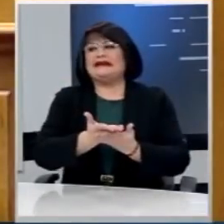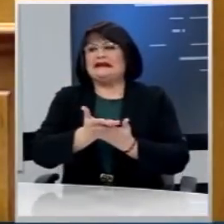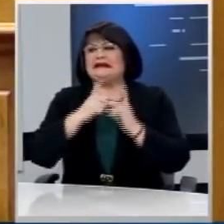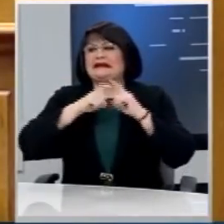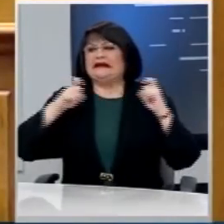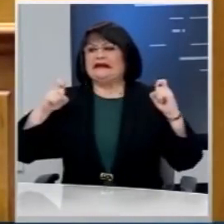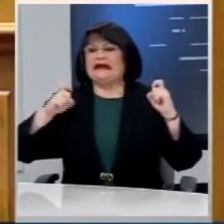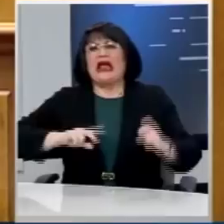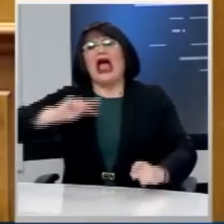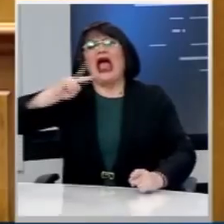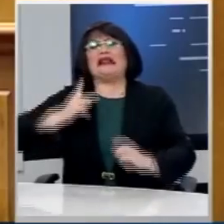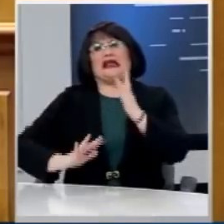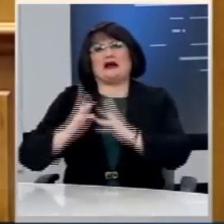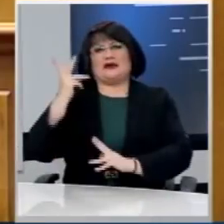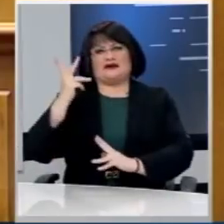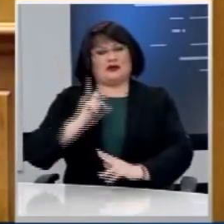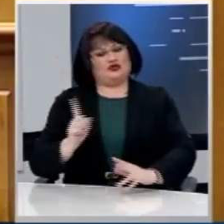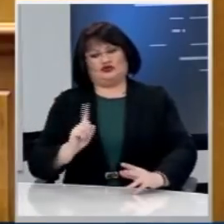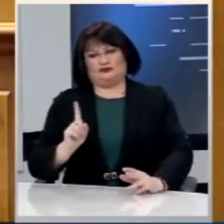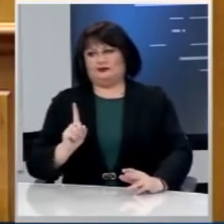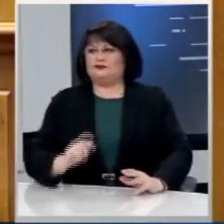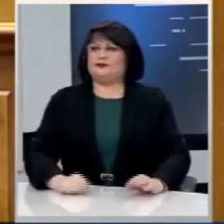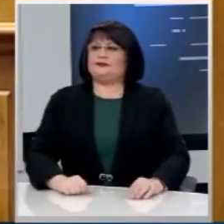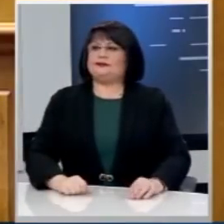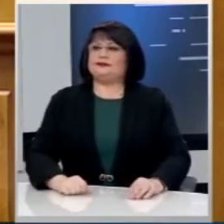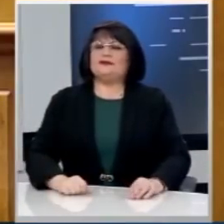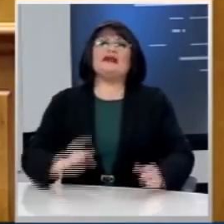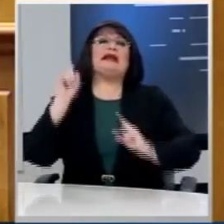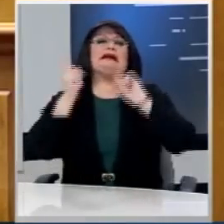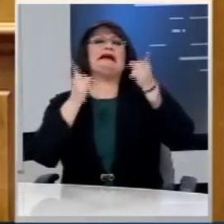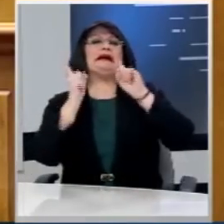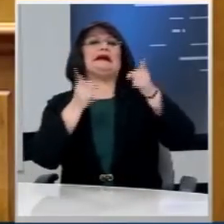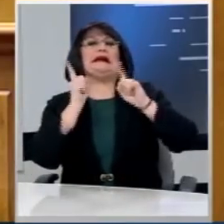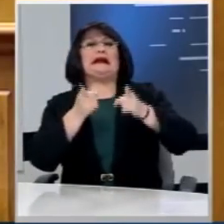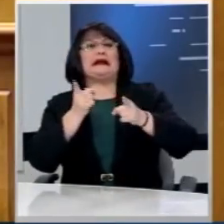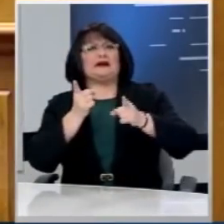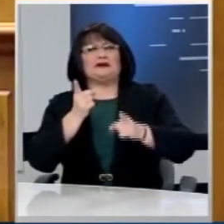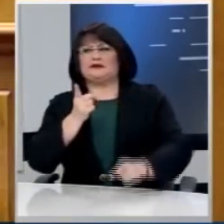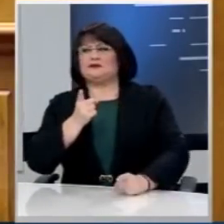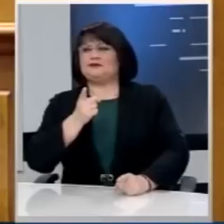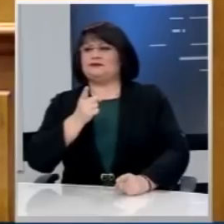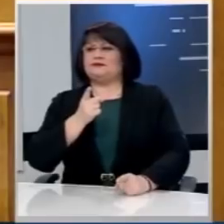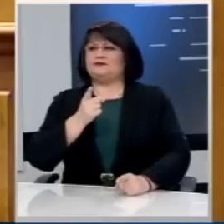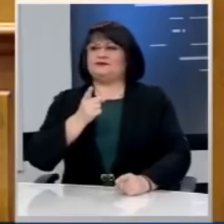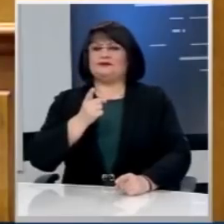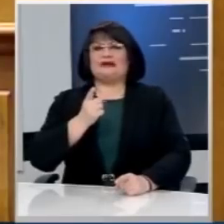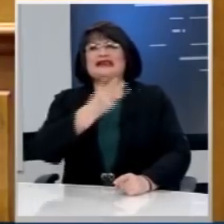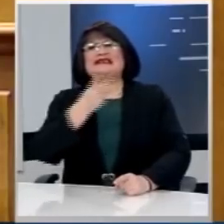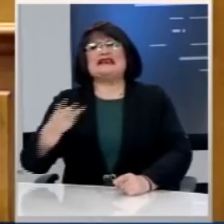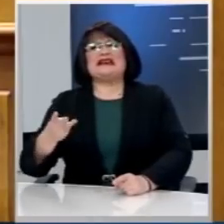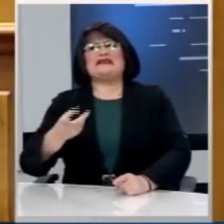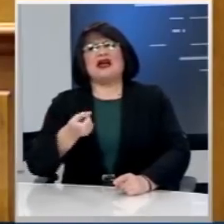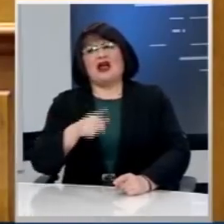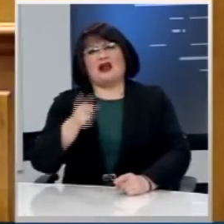είναι αντιαναπτυξιακός. Αυτή η κριτική που σας ασκεί ο ΣΥΡΙΖΑ και